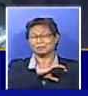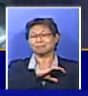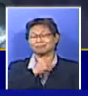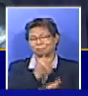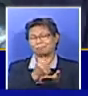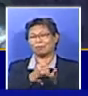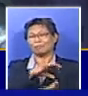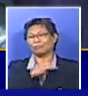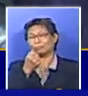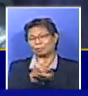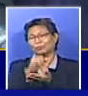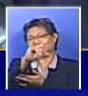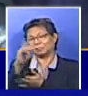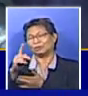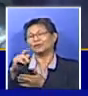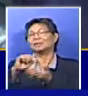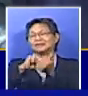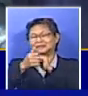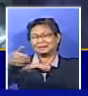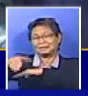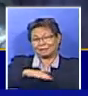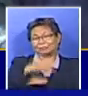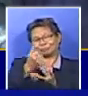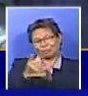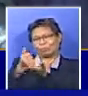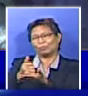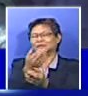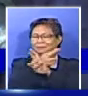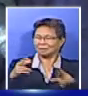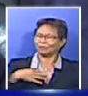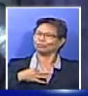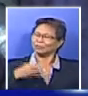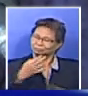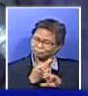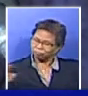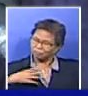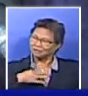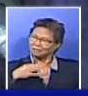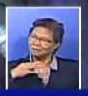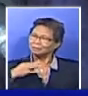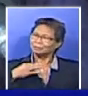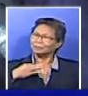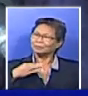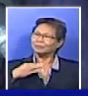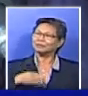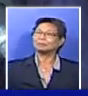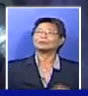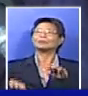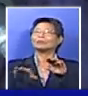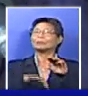membantu jawatankuasa SEA Games dengan menyediakan volunteer lah, ataupun sukarelawan